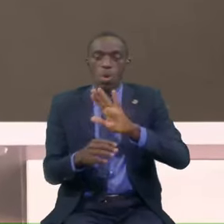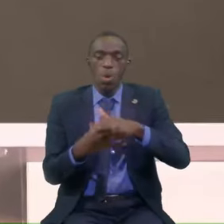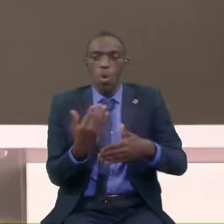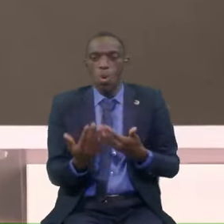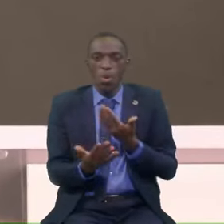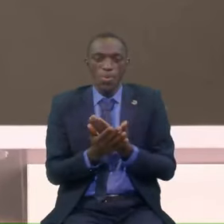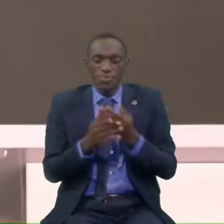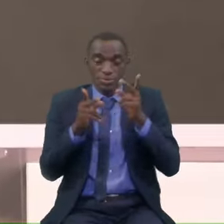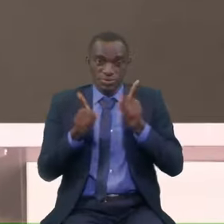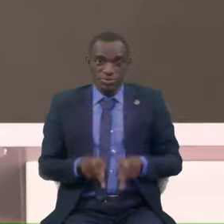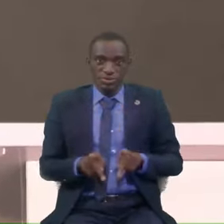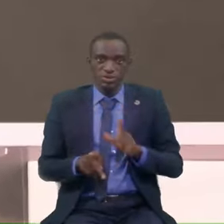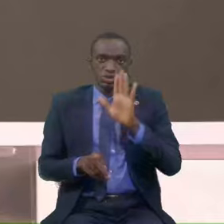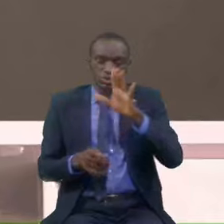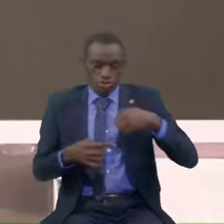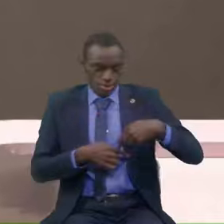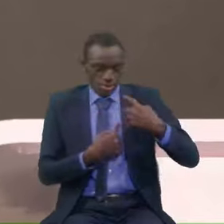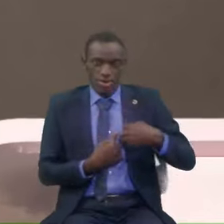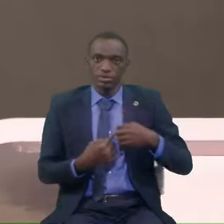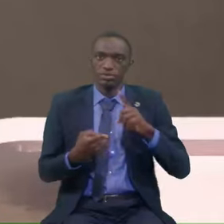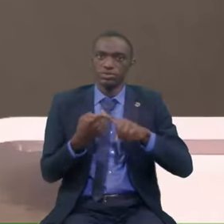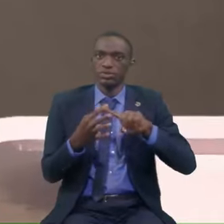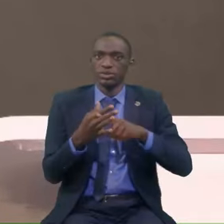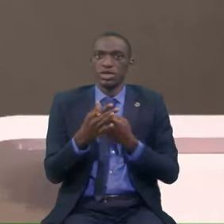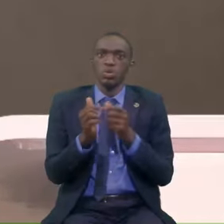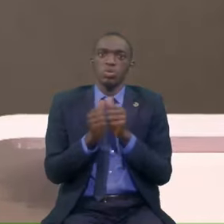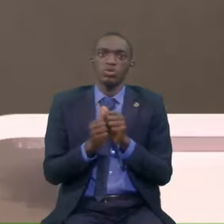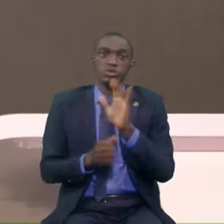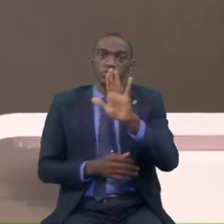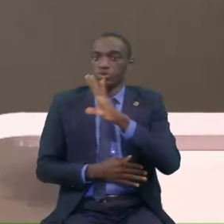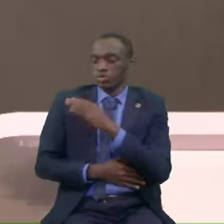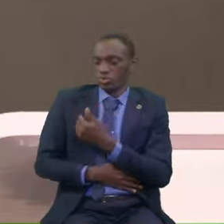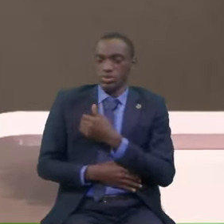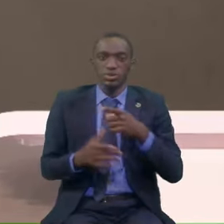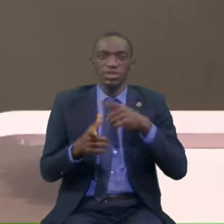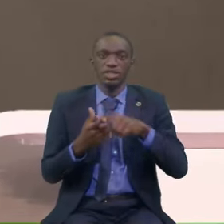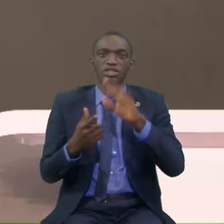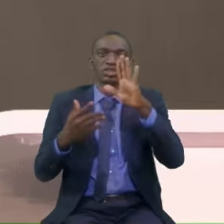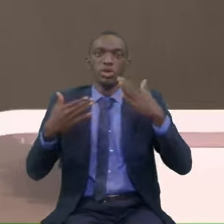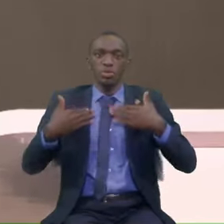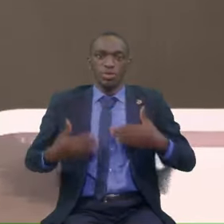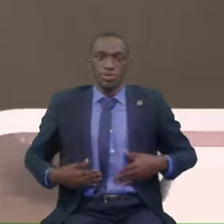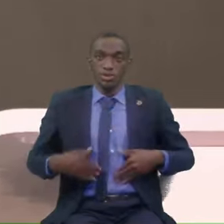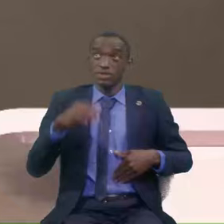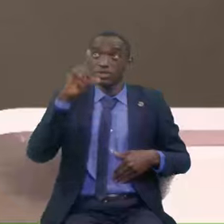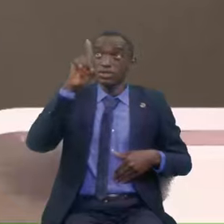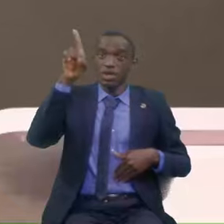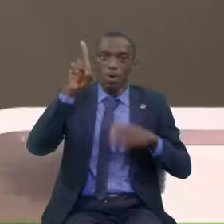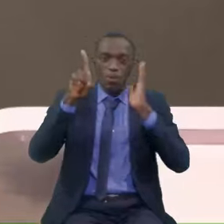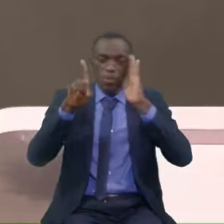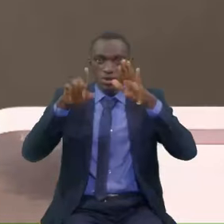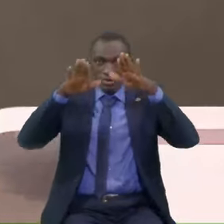cœur, pour commencer par là, votre âme et votre corps. Et il va vous plonger, vous immerger